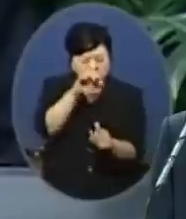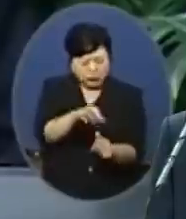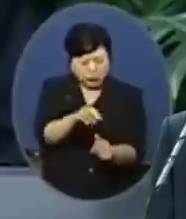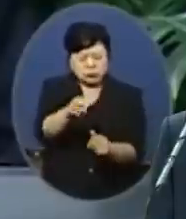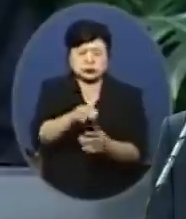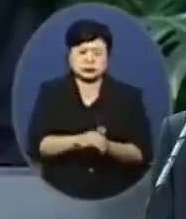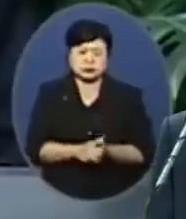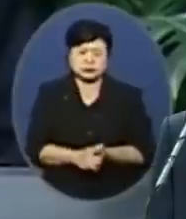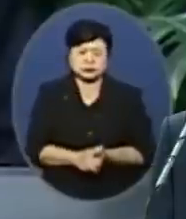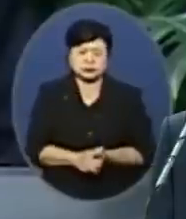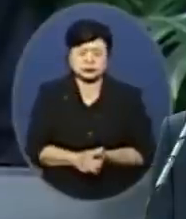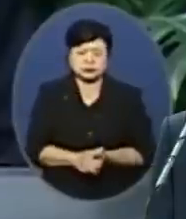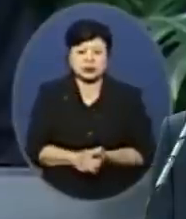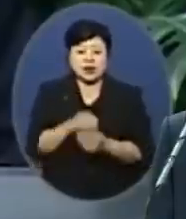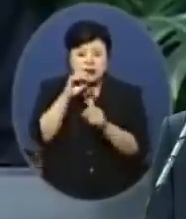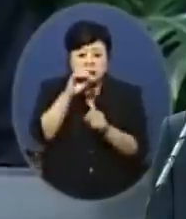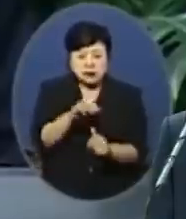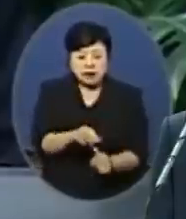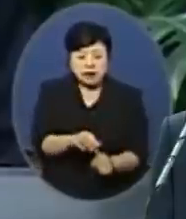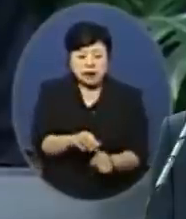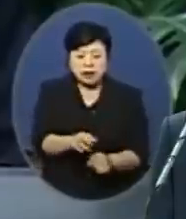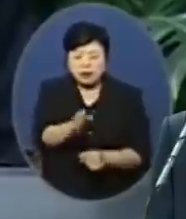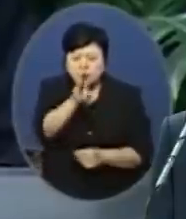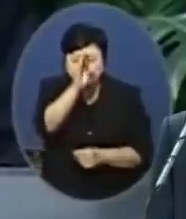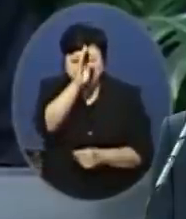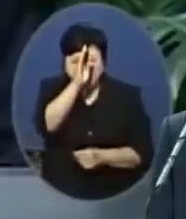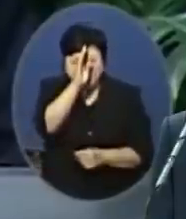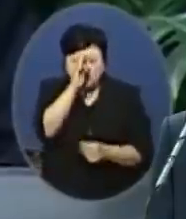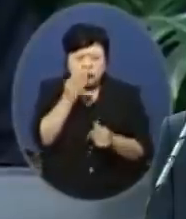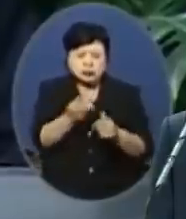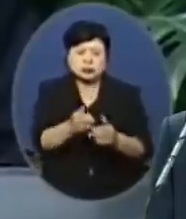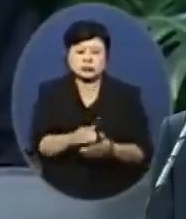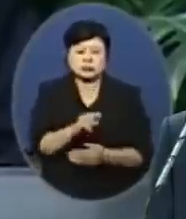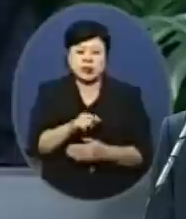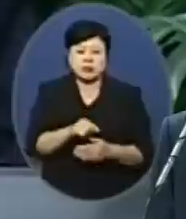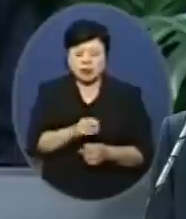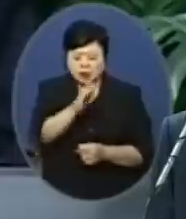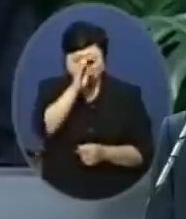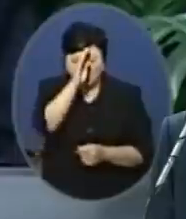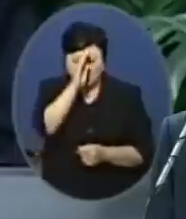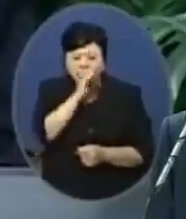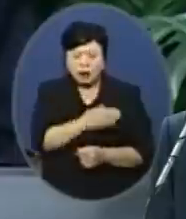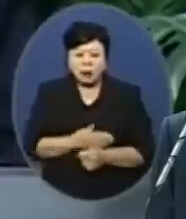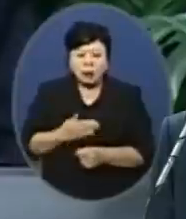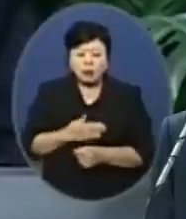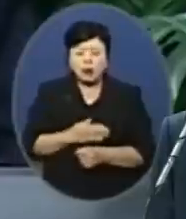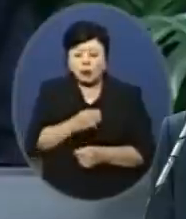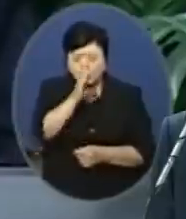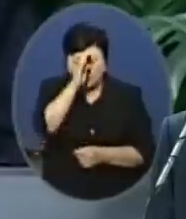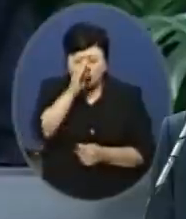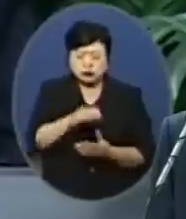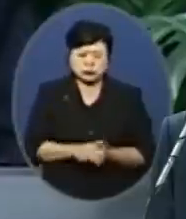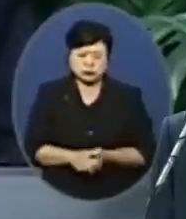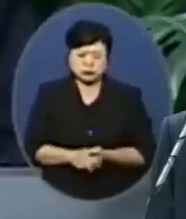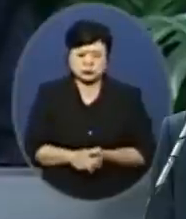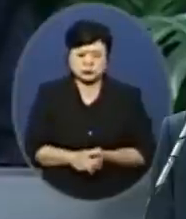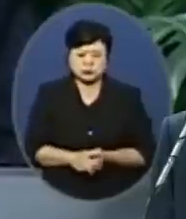가져와서 억압은 병을 가져온 것이, 마음에 병들고 육신에 병들고